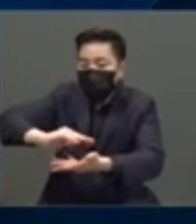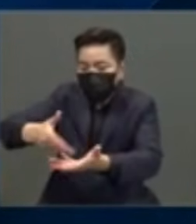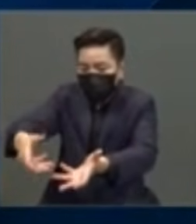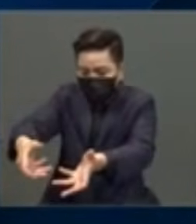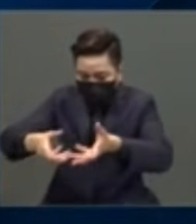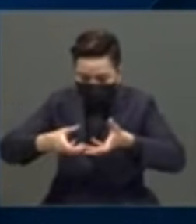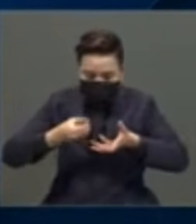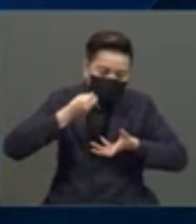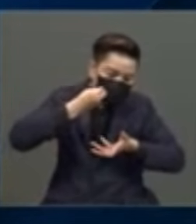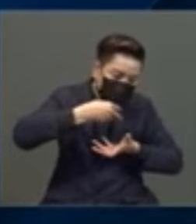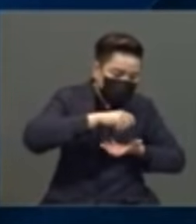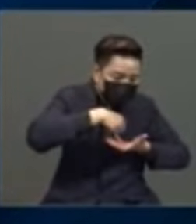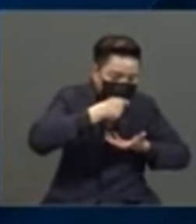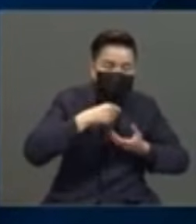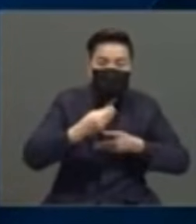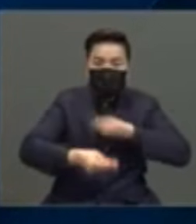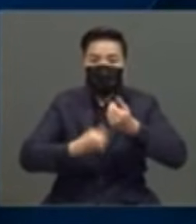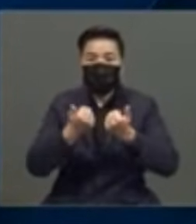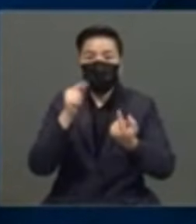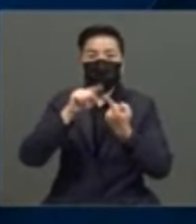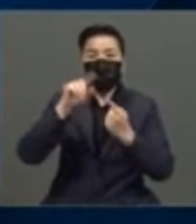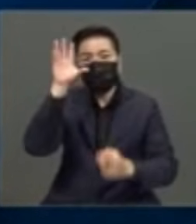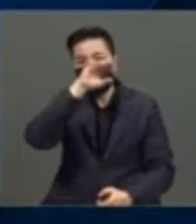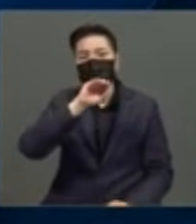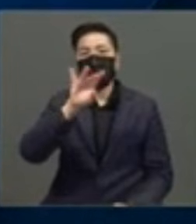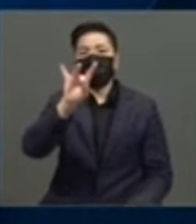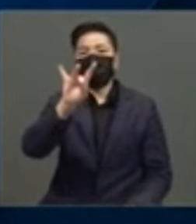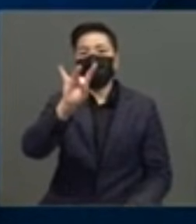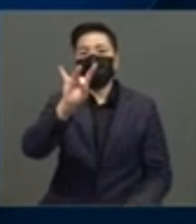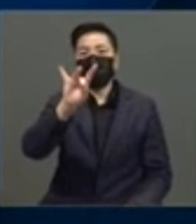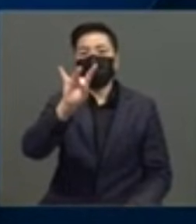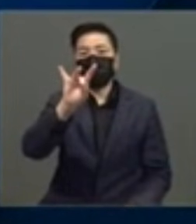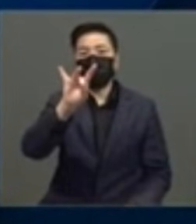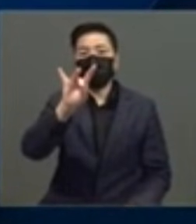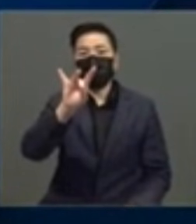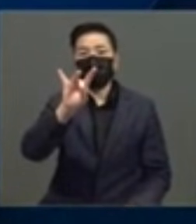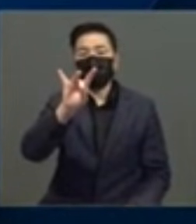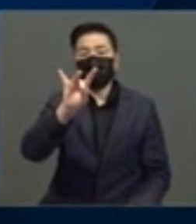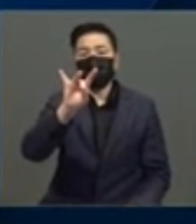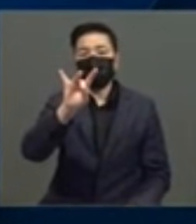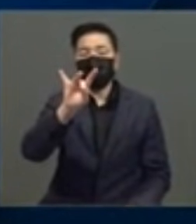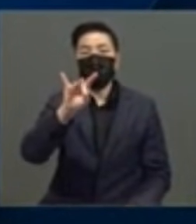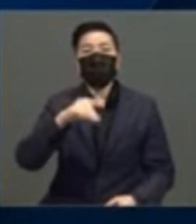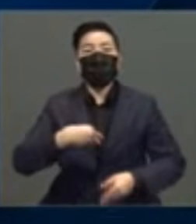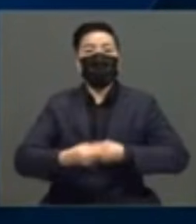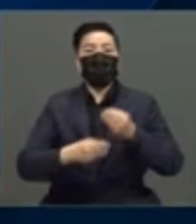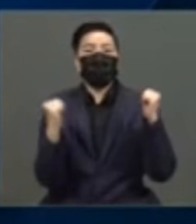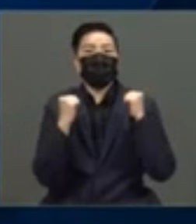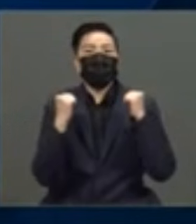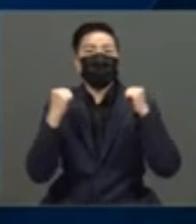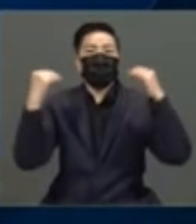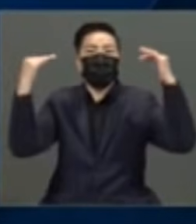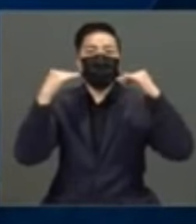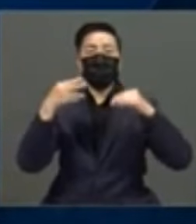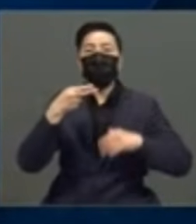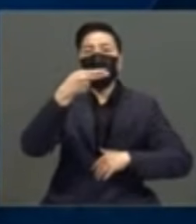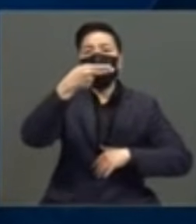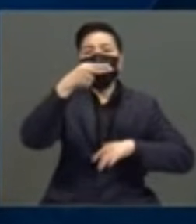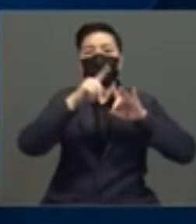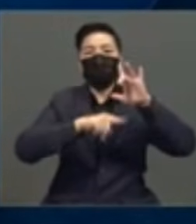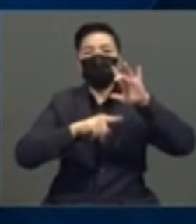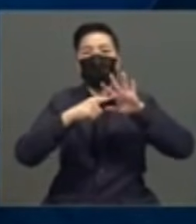ได้ถึง20นาฬิกาก็คือ2ทุ่มนะครับอันที่2คือห้างสรรพสินค้าอันนี้มีตัวเลขของการติดเ